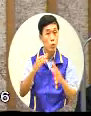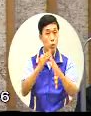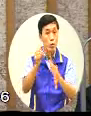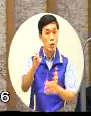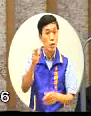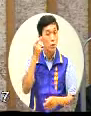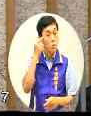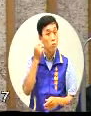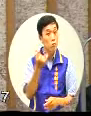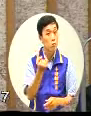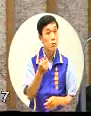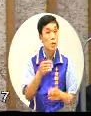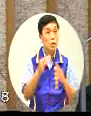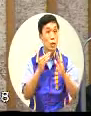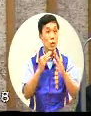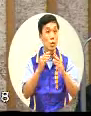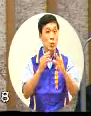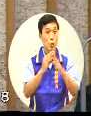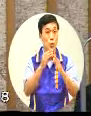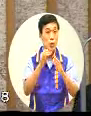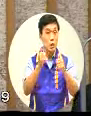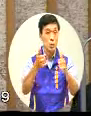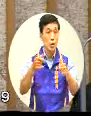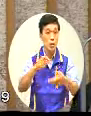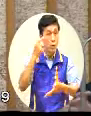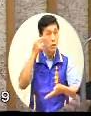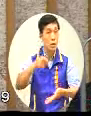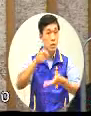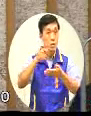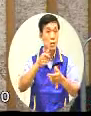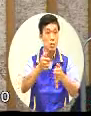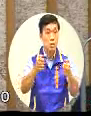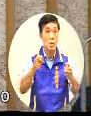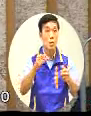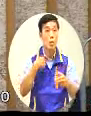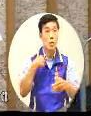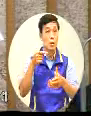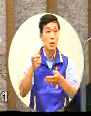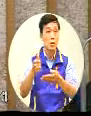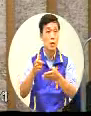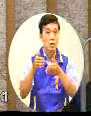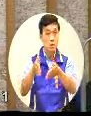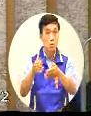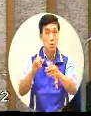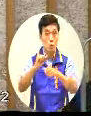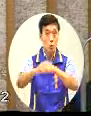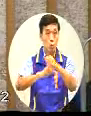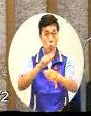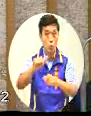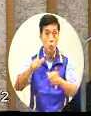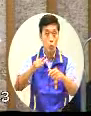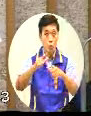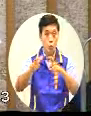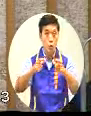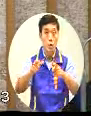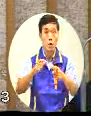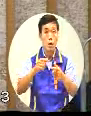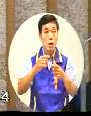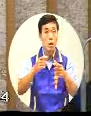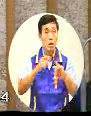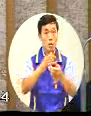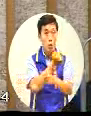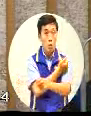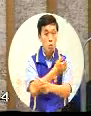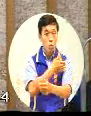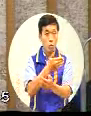啊，非常谢谢曾议员的建议哈。我们请规划公司做的报告哈，这个动物园就是一个综合性的一个游乐园区